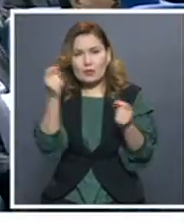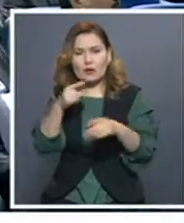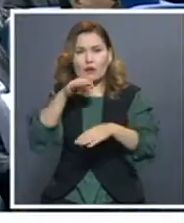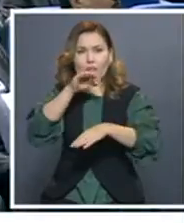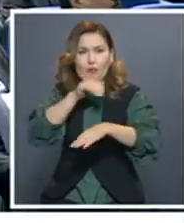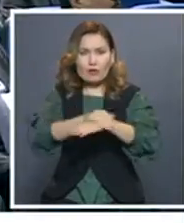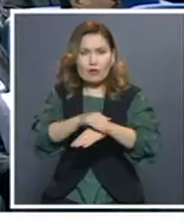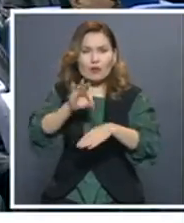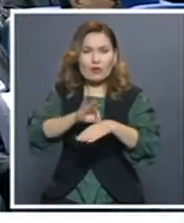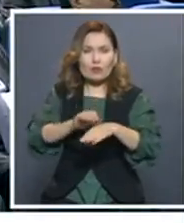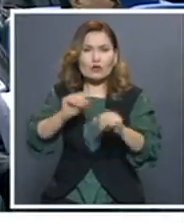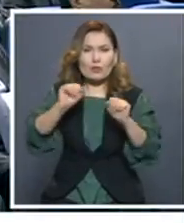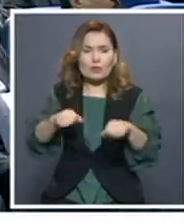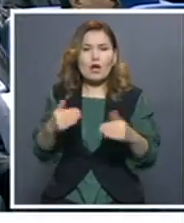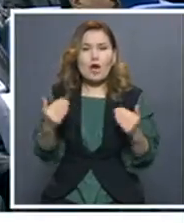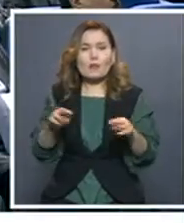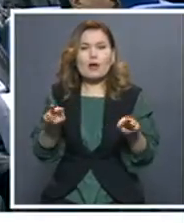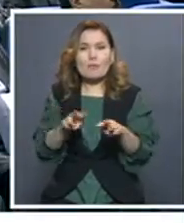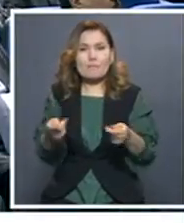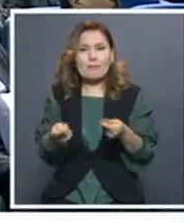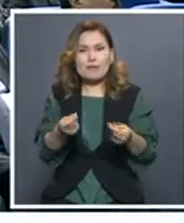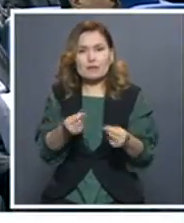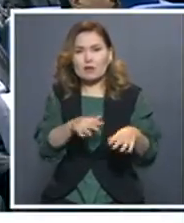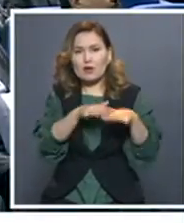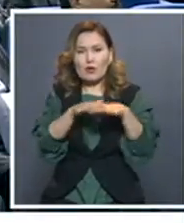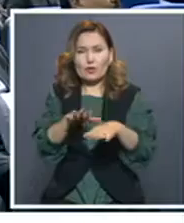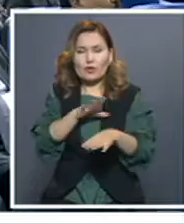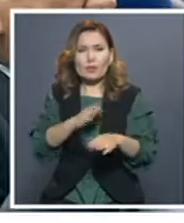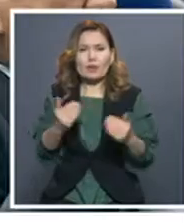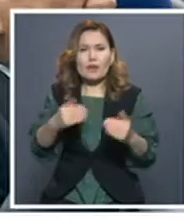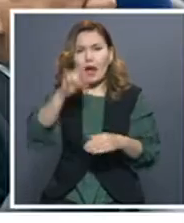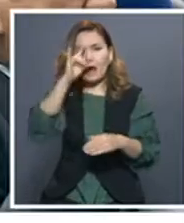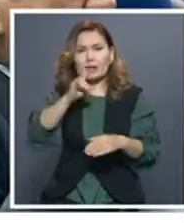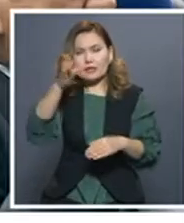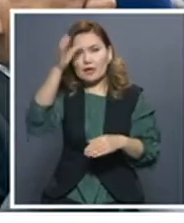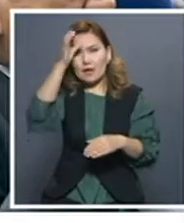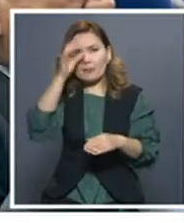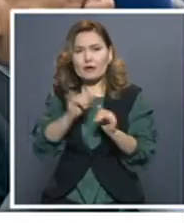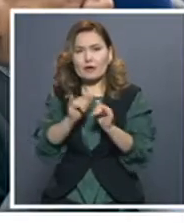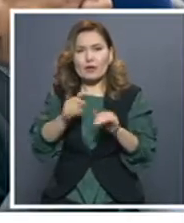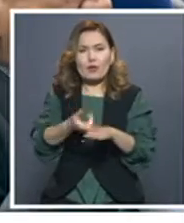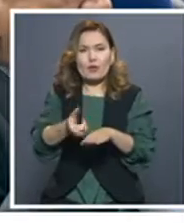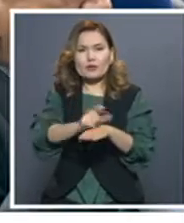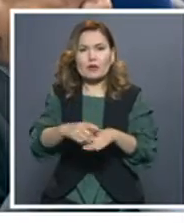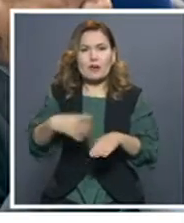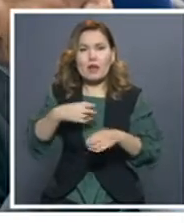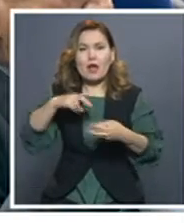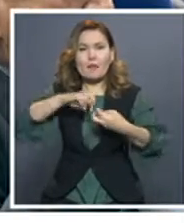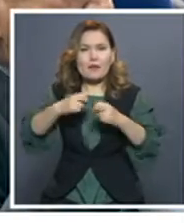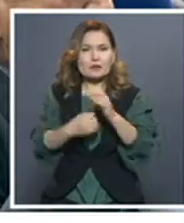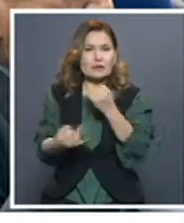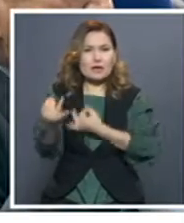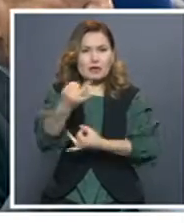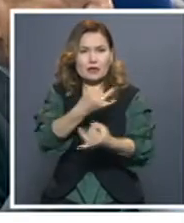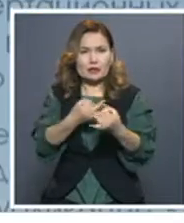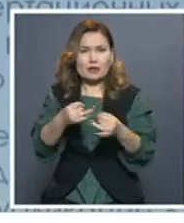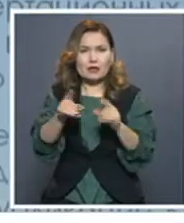ғылым министрлігі қаржыландырған. Бұл туралы бүгін Қазақстан ғылымын дамытудың өзекті мәселелер атты секциялық отырыста